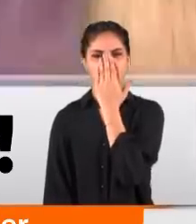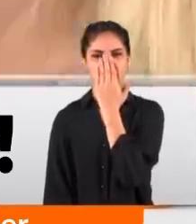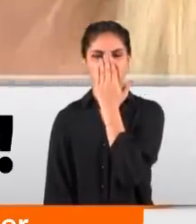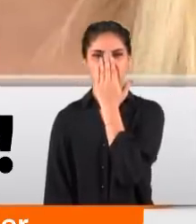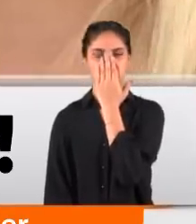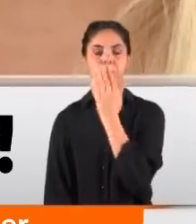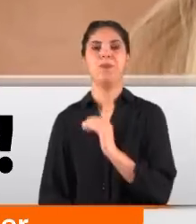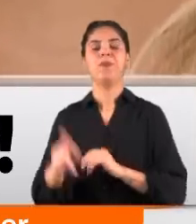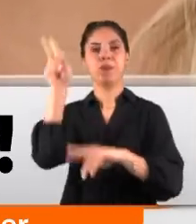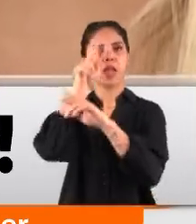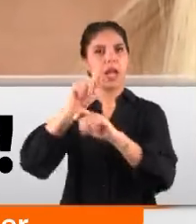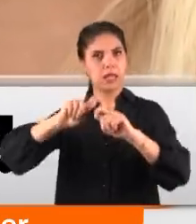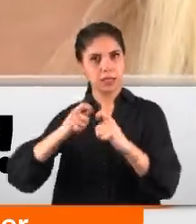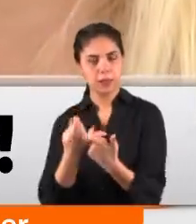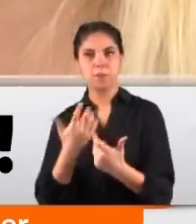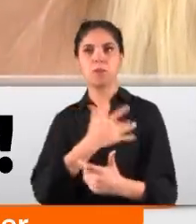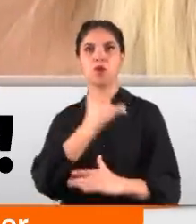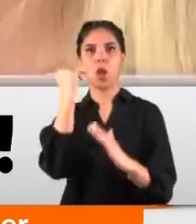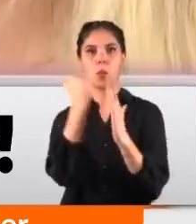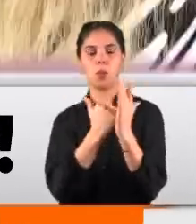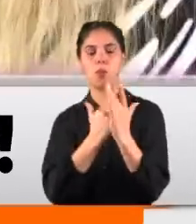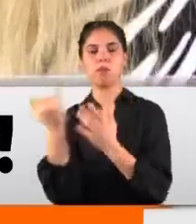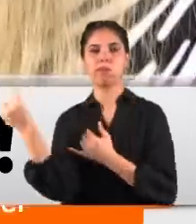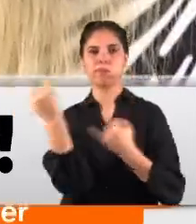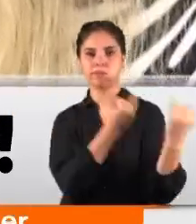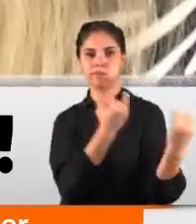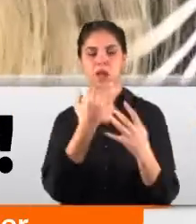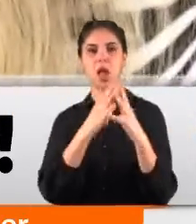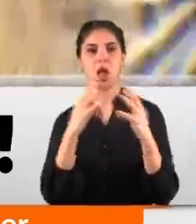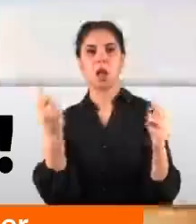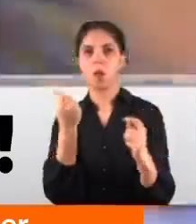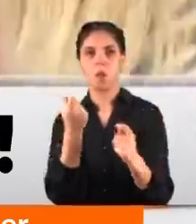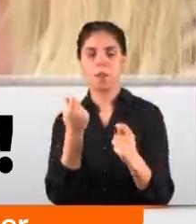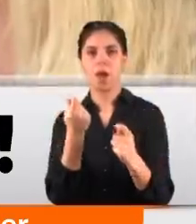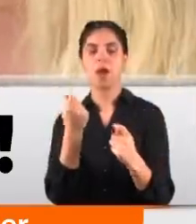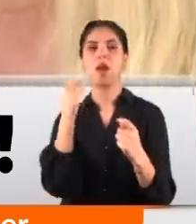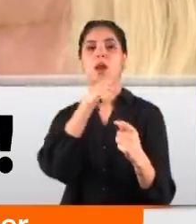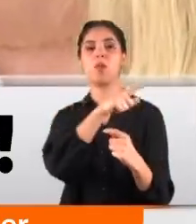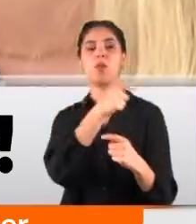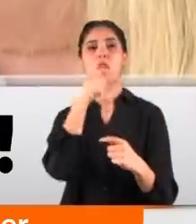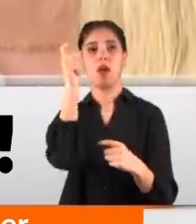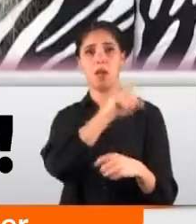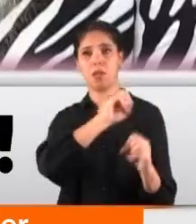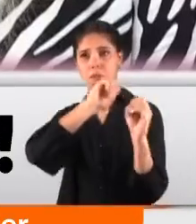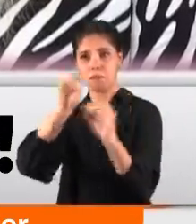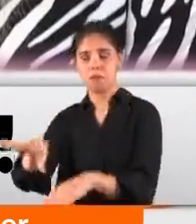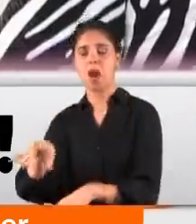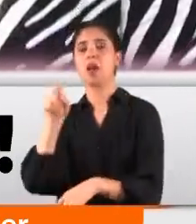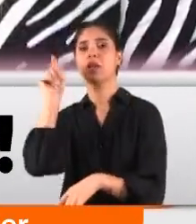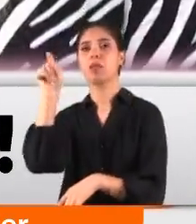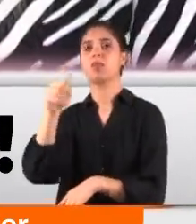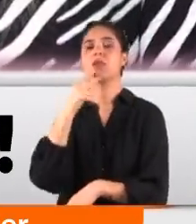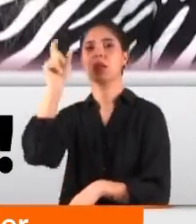hayali kırıklığı canlı yayında yükselen sesler ortadan kaybolan paralar hem terk etti hem de terk edildi sosyal